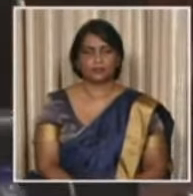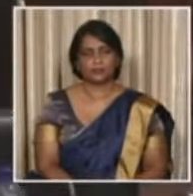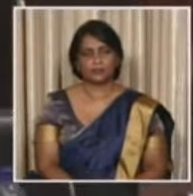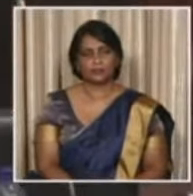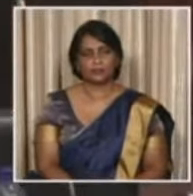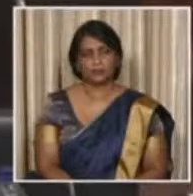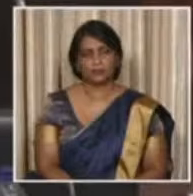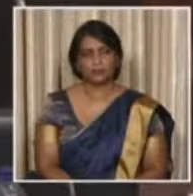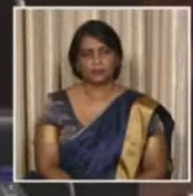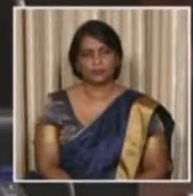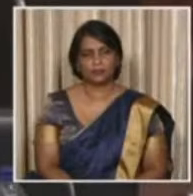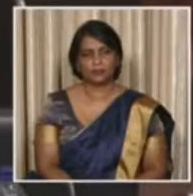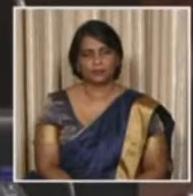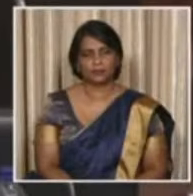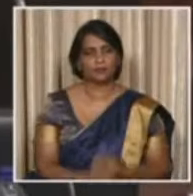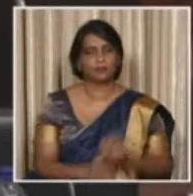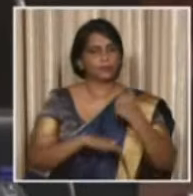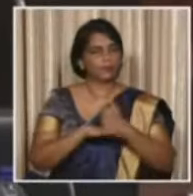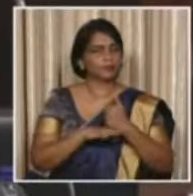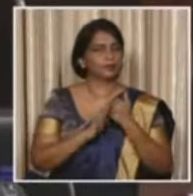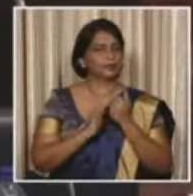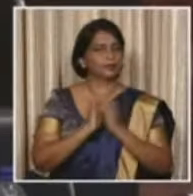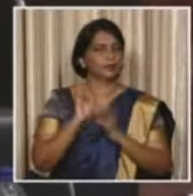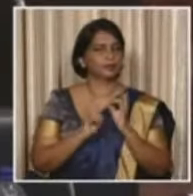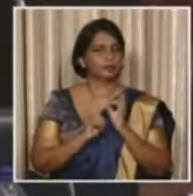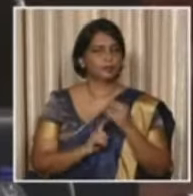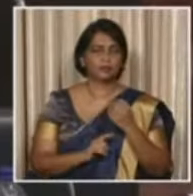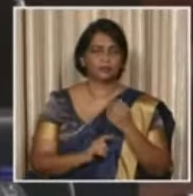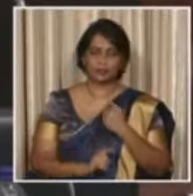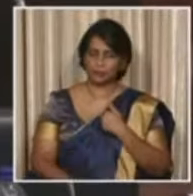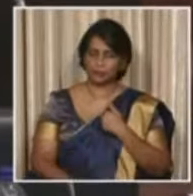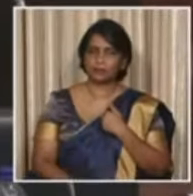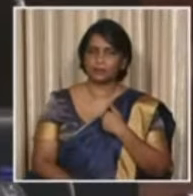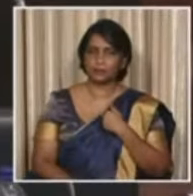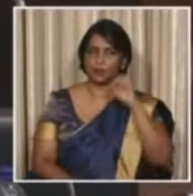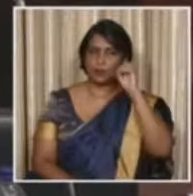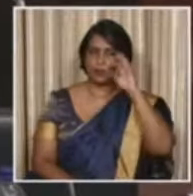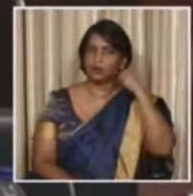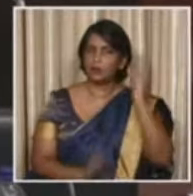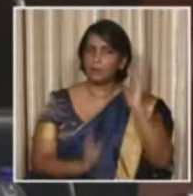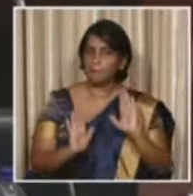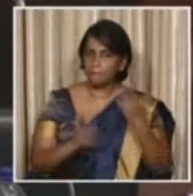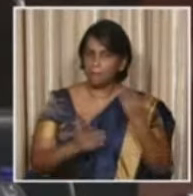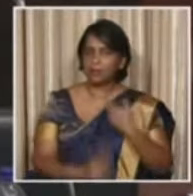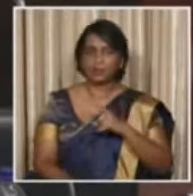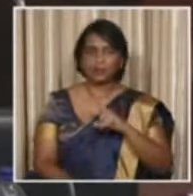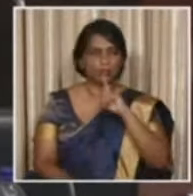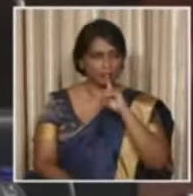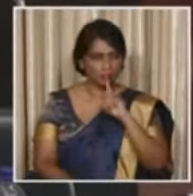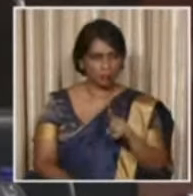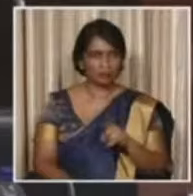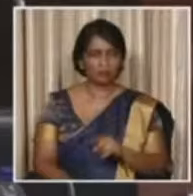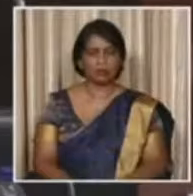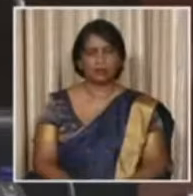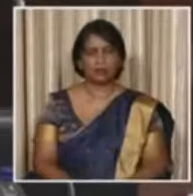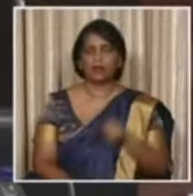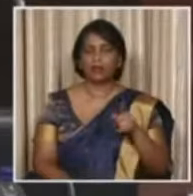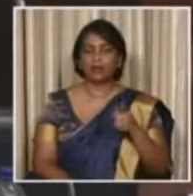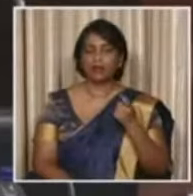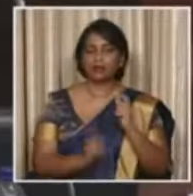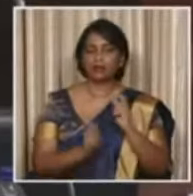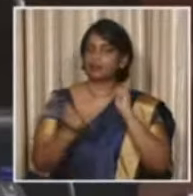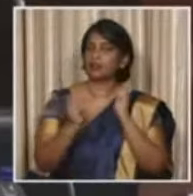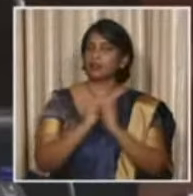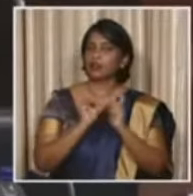ගරු කෙටින් up. මුලාසන ආරූඪ මන්ත්‍රීතුමනි, මම උදේ කතාව පටන් ගන්නකොට බබ කිව්වා මේ ආර්ථික